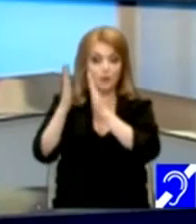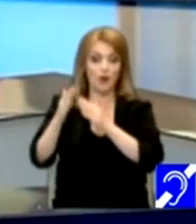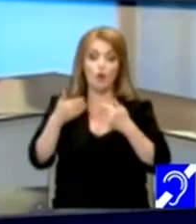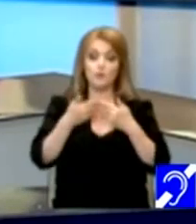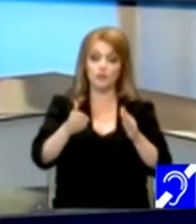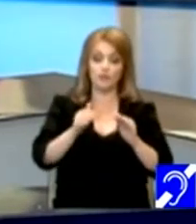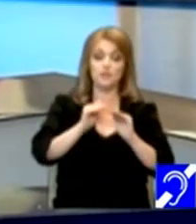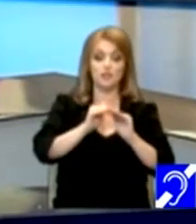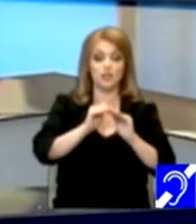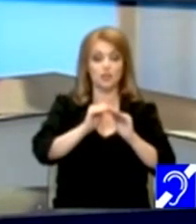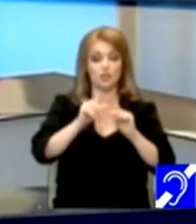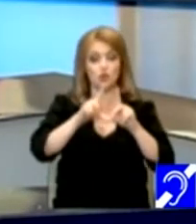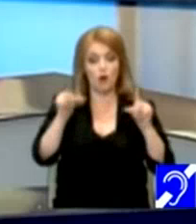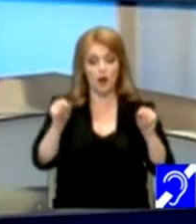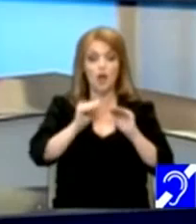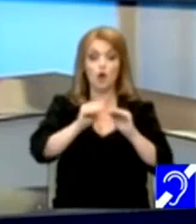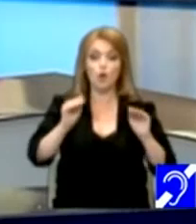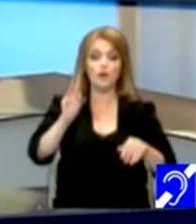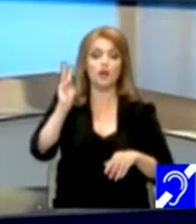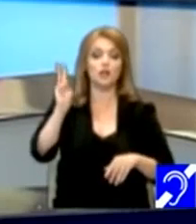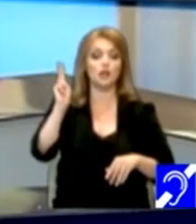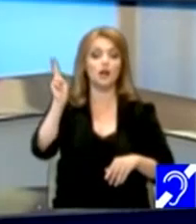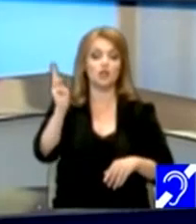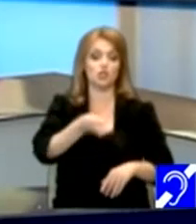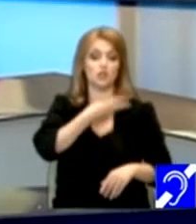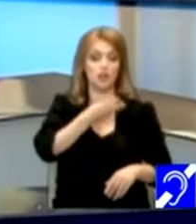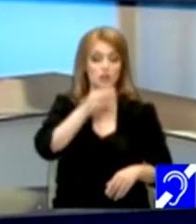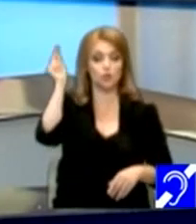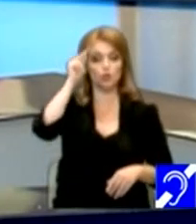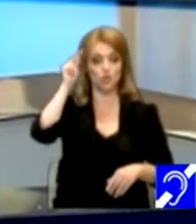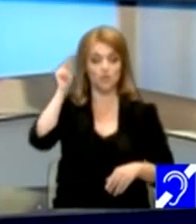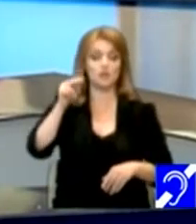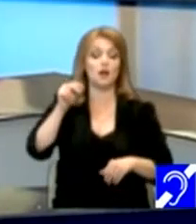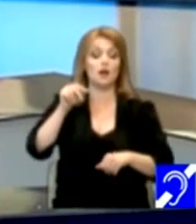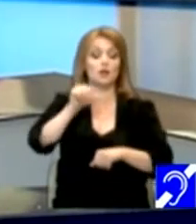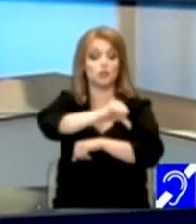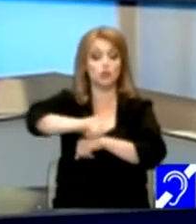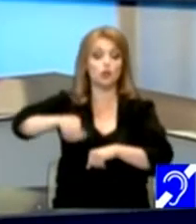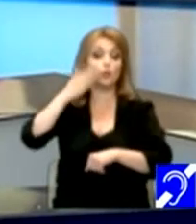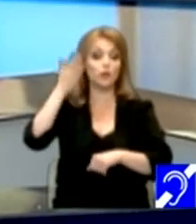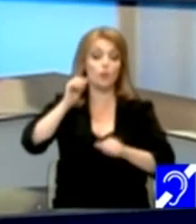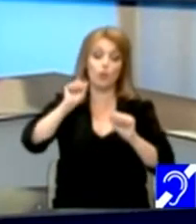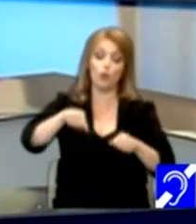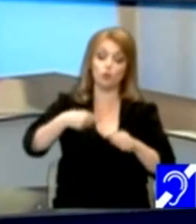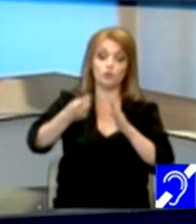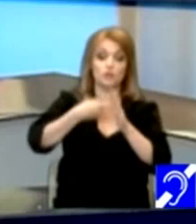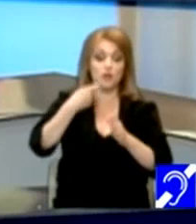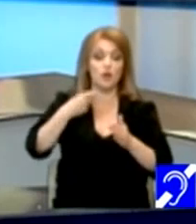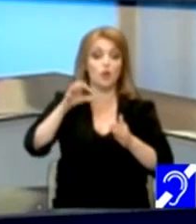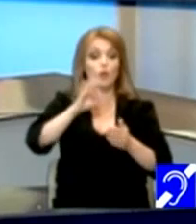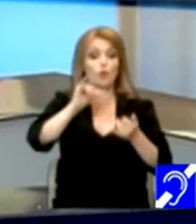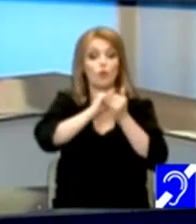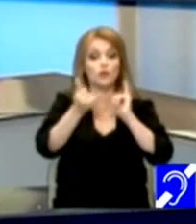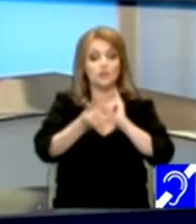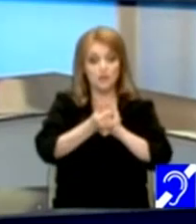Absolvenții de liceu care doresc să își continue studiile peste Prut pot afla mai multe despre condițiile de admitere, dar și despre facilitățile pe